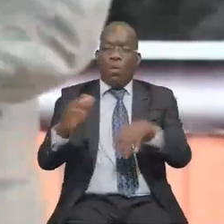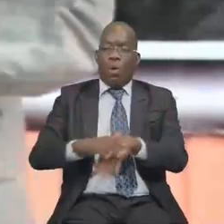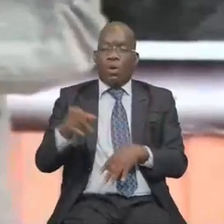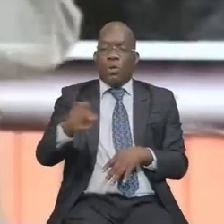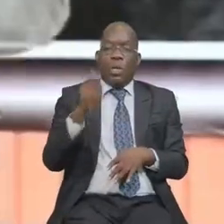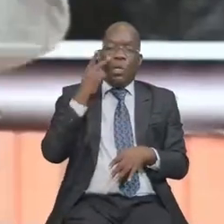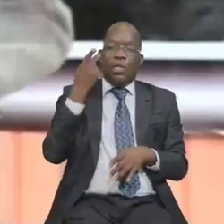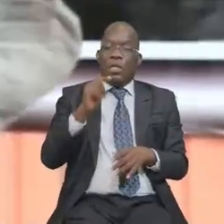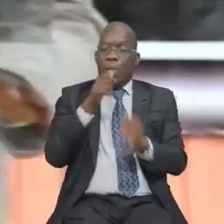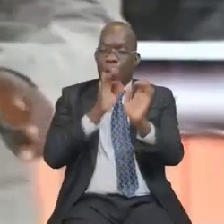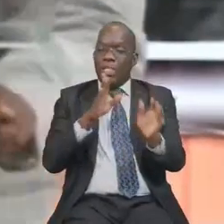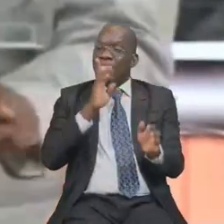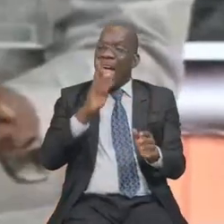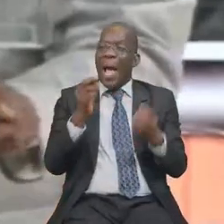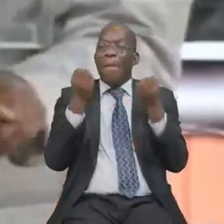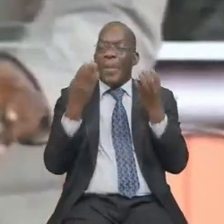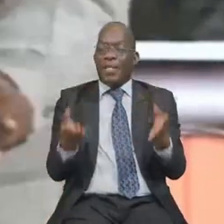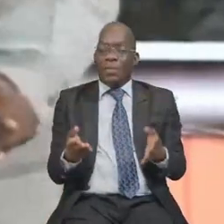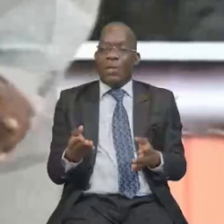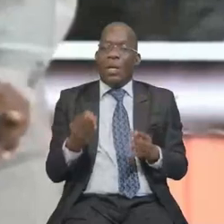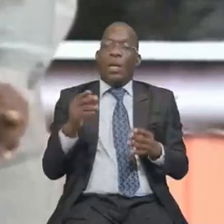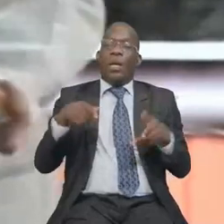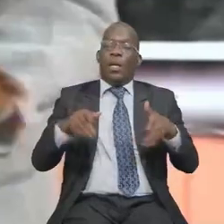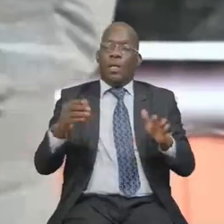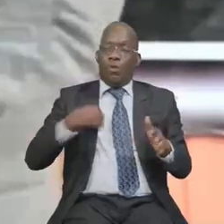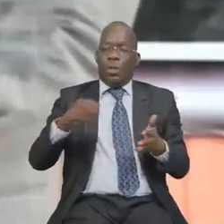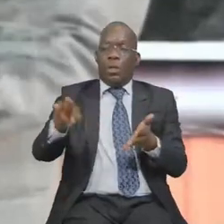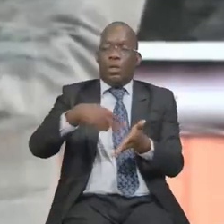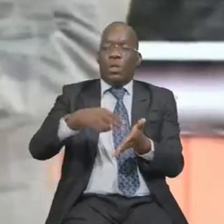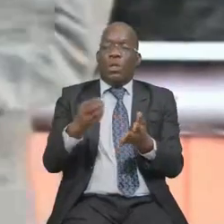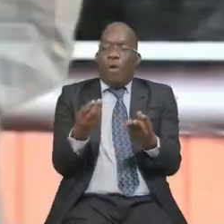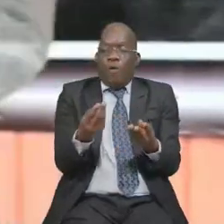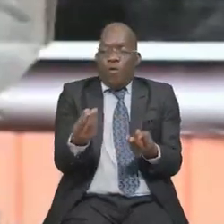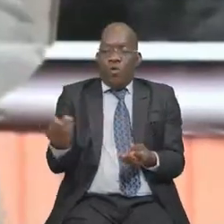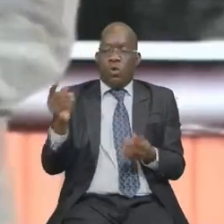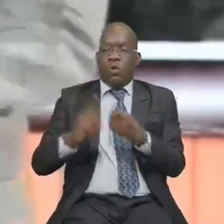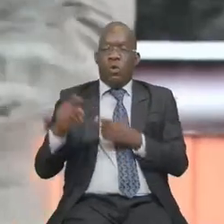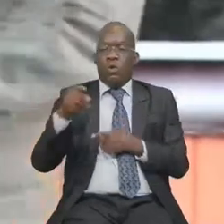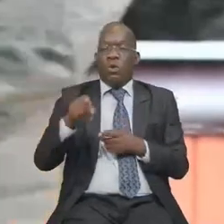sont nombreuses. Je vais vous lire quelques-unes. Voyons.